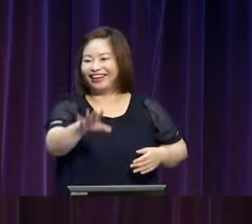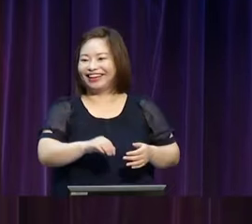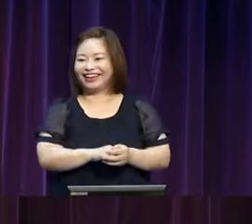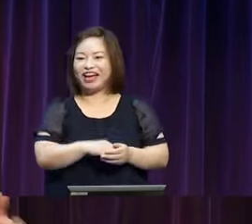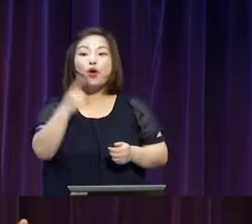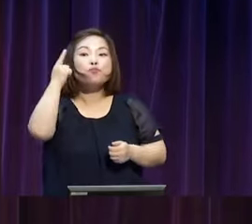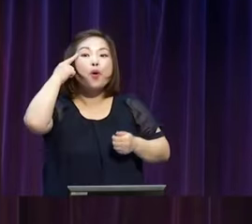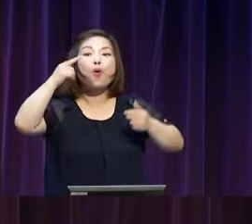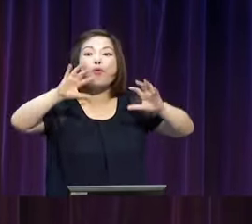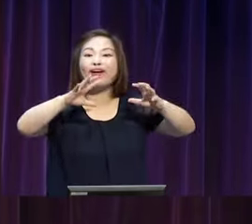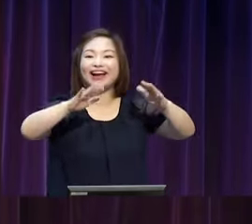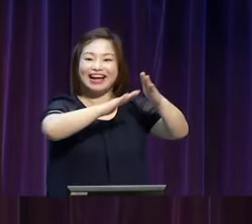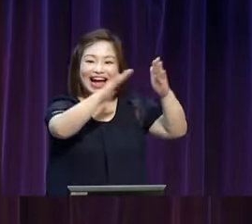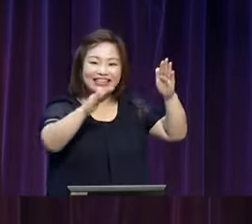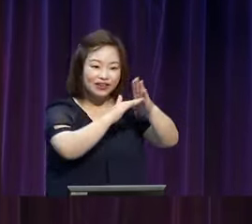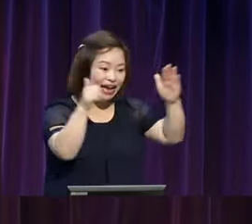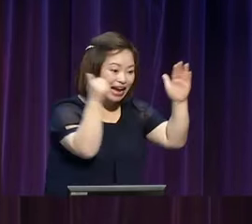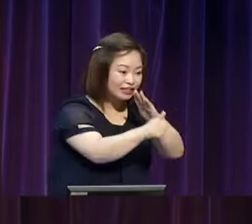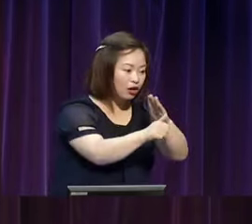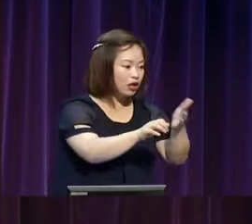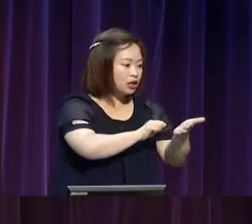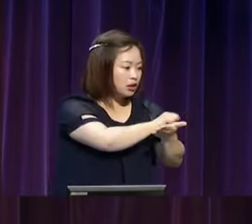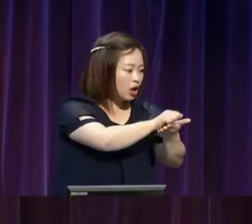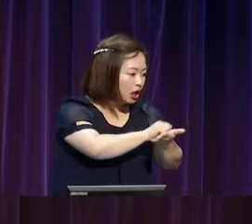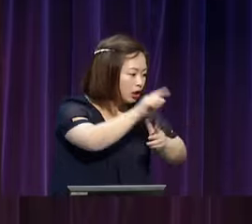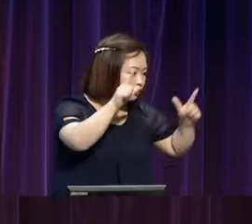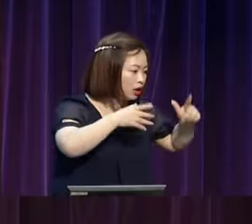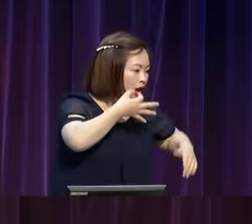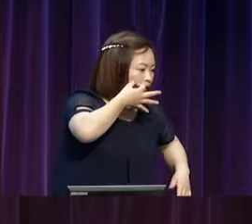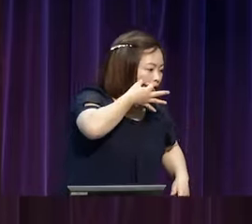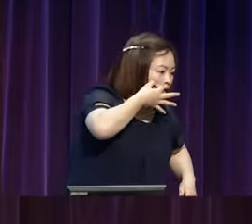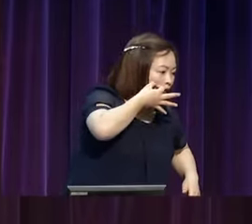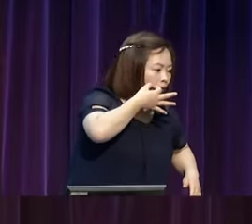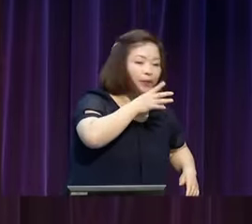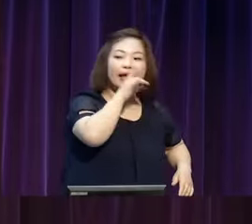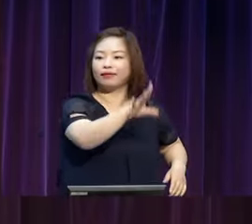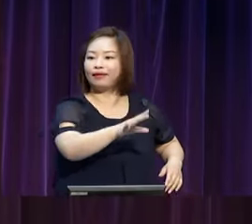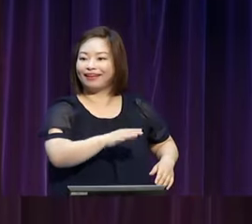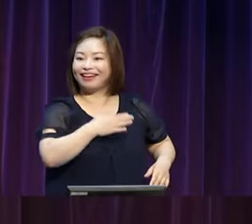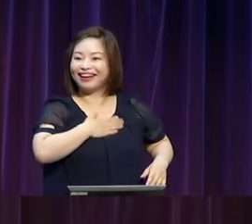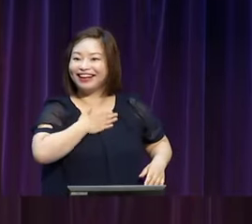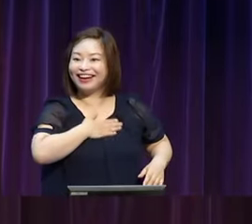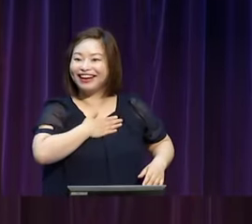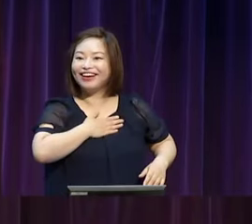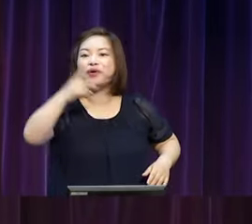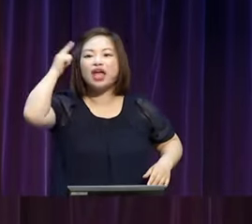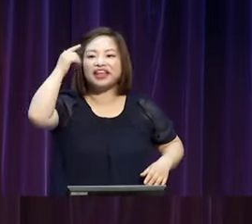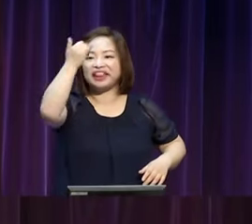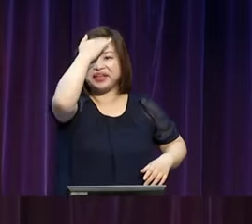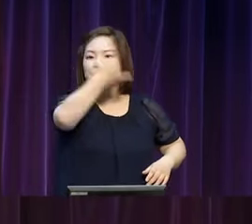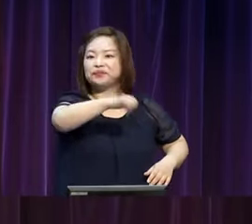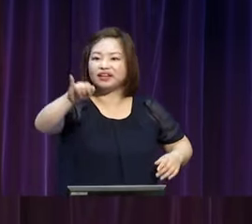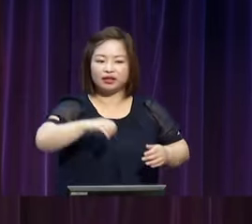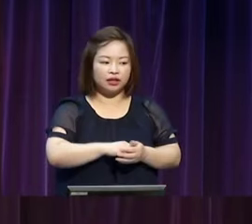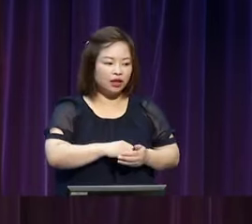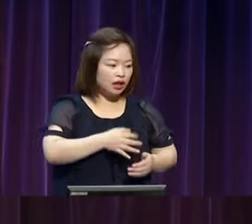몽골 가정에 신방 가가지고 설거지하는 건 절대 보면 안 돼요. 왜? 못